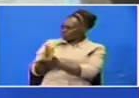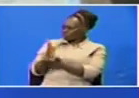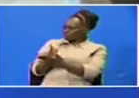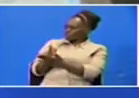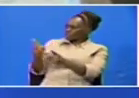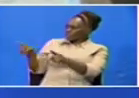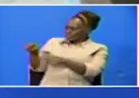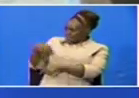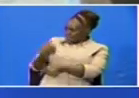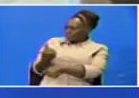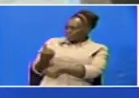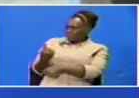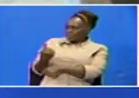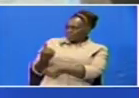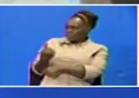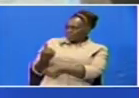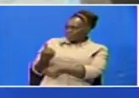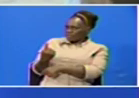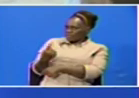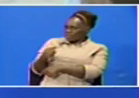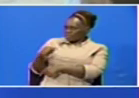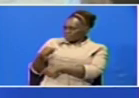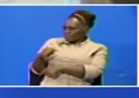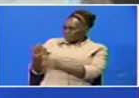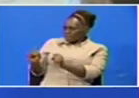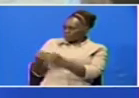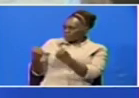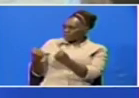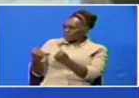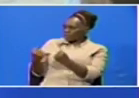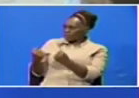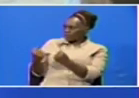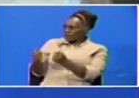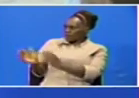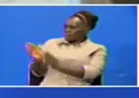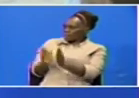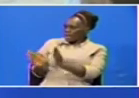vile New Year's Eve Flamingo hapa itakapofanyika. Nimeplan